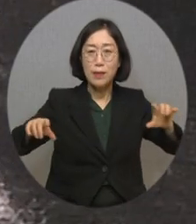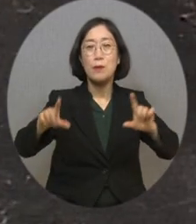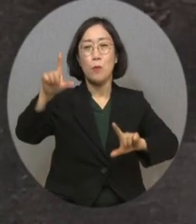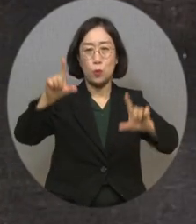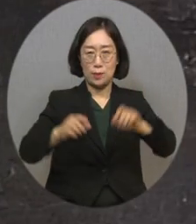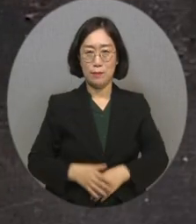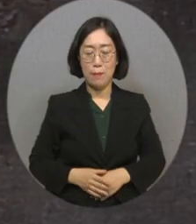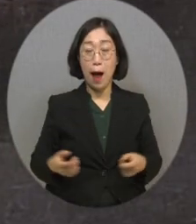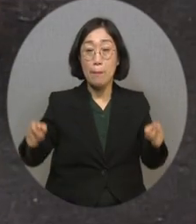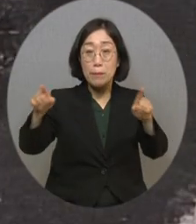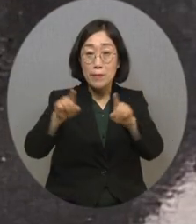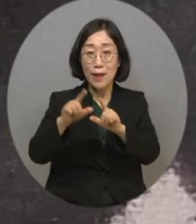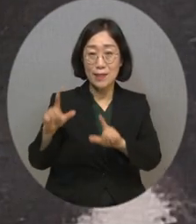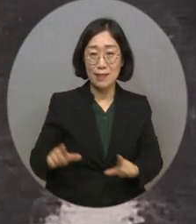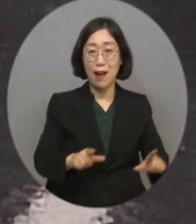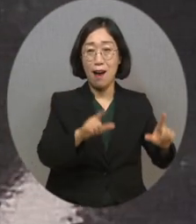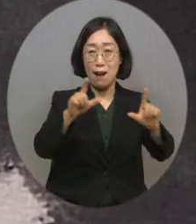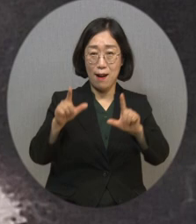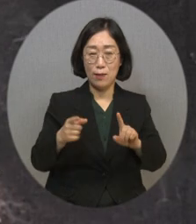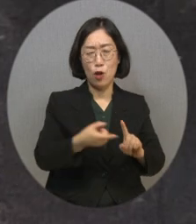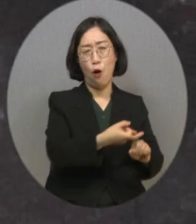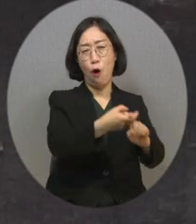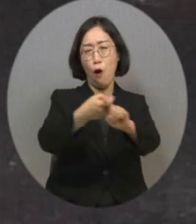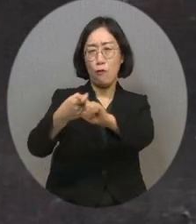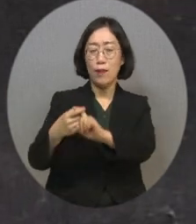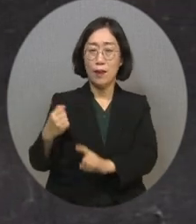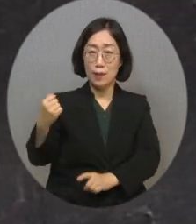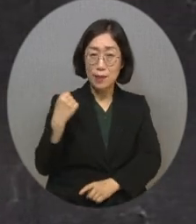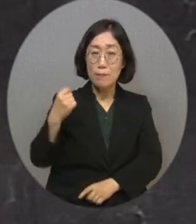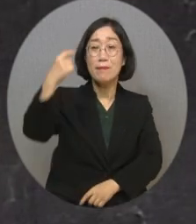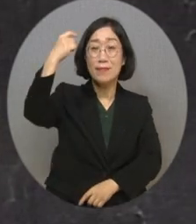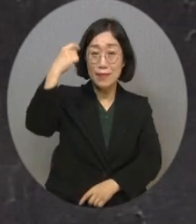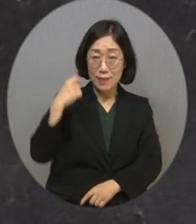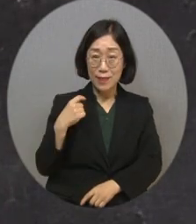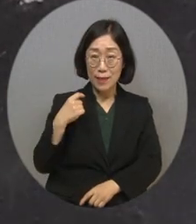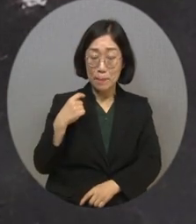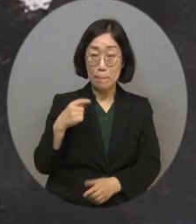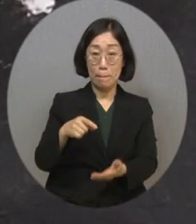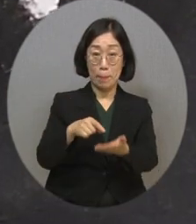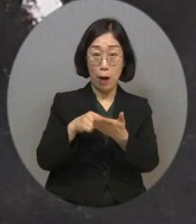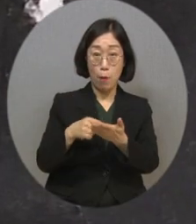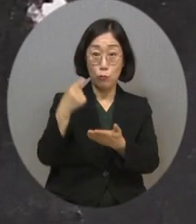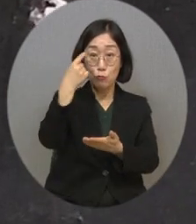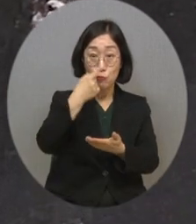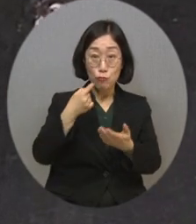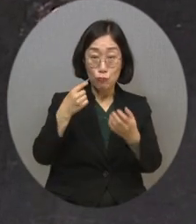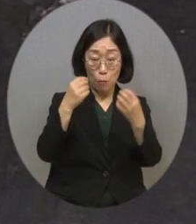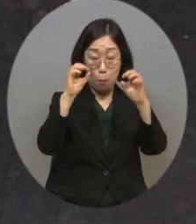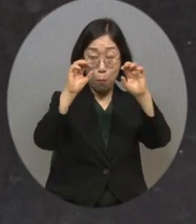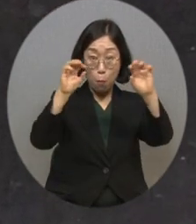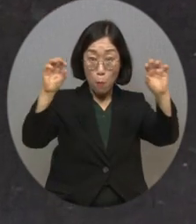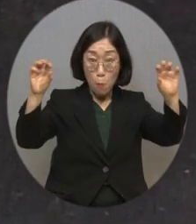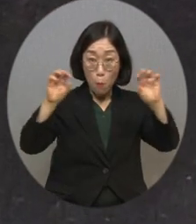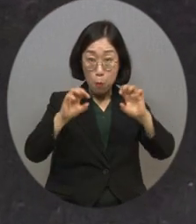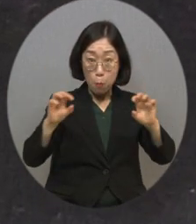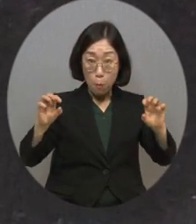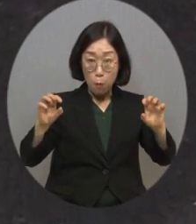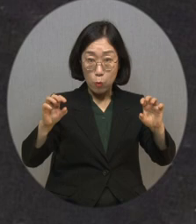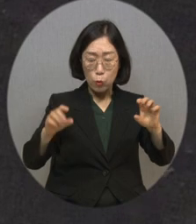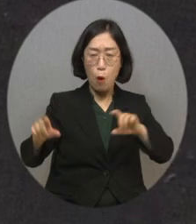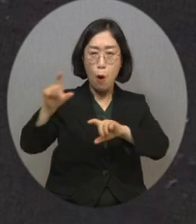함께 살아가는 인간의 연대의 힘을 느낄 수 있는 작품인데요. 많은 눈동자가 연대해 더 나은